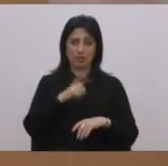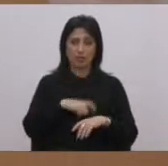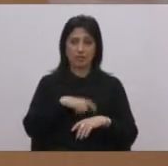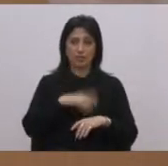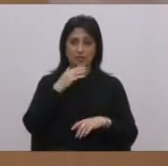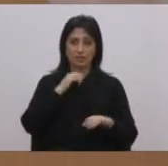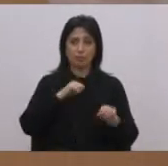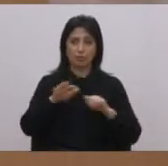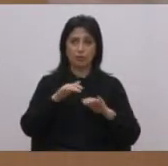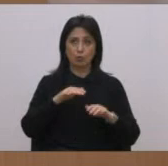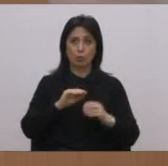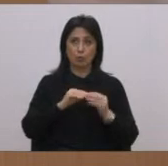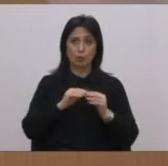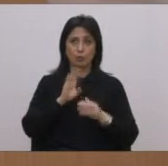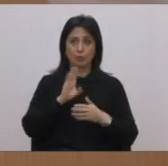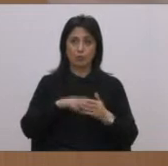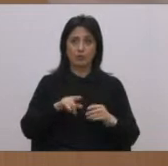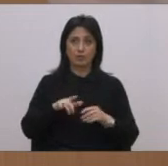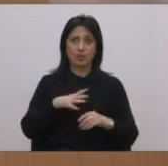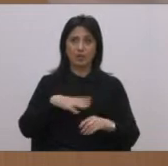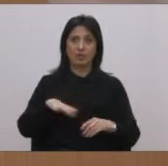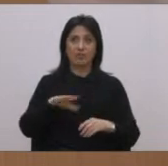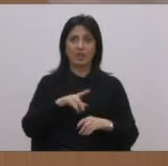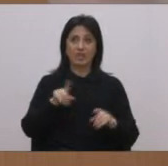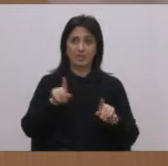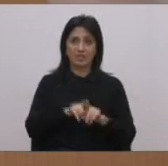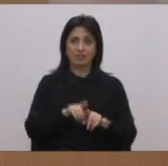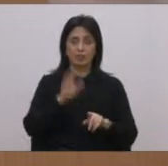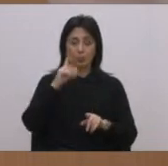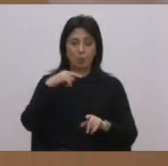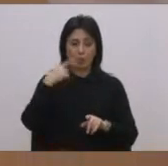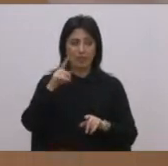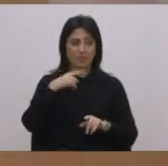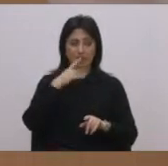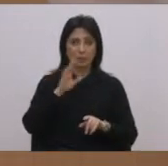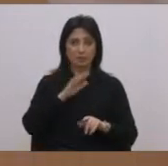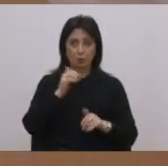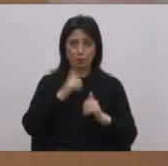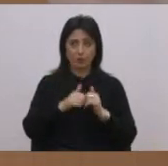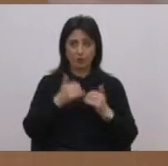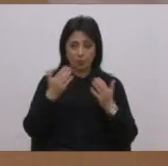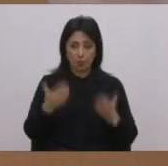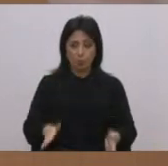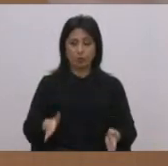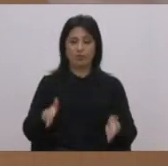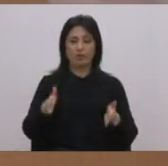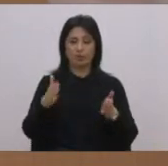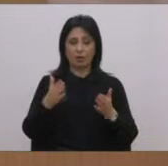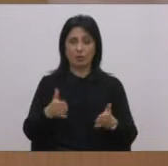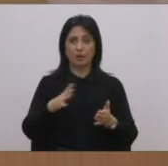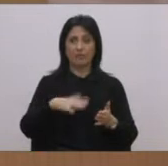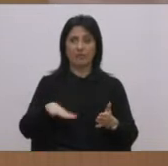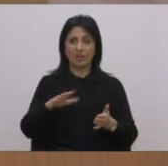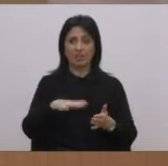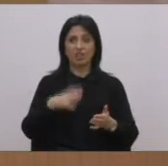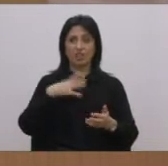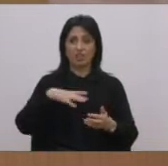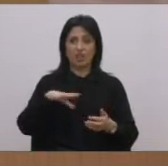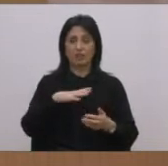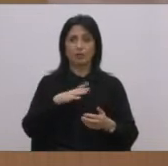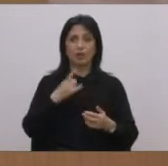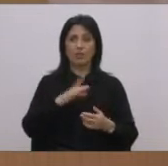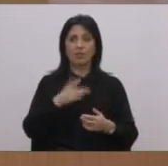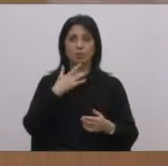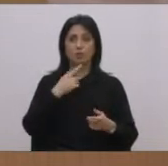წყლის მომარაგება უპრობლემოდ ამ ქვეყანაში, ისე რომ მომავალზე არ ვილაპარაკოთ ყოველთვის, თქვათ, რომ უკვე ამ ქვეყანაში, საქართველოში არც